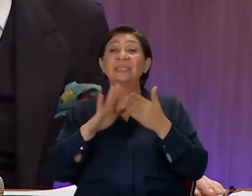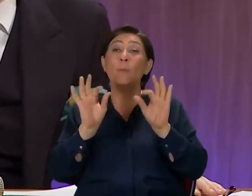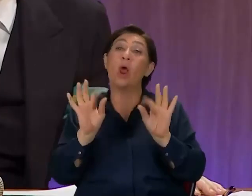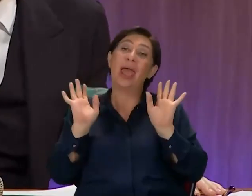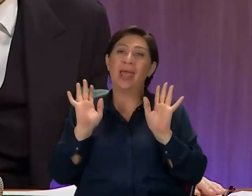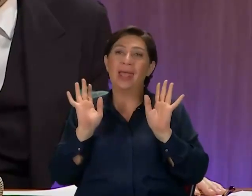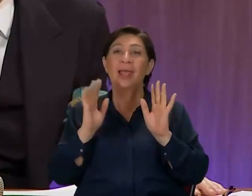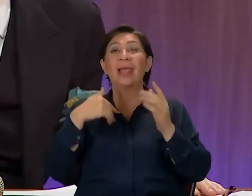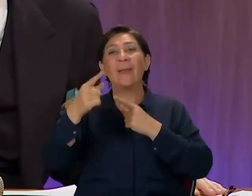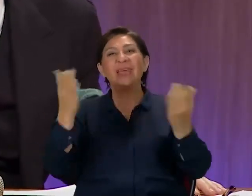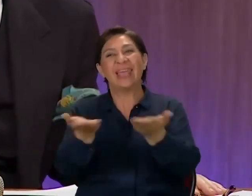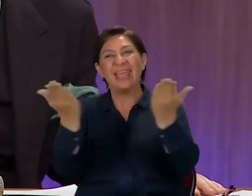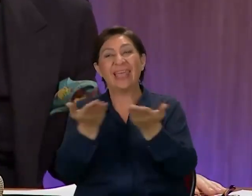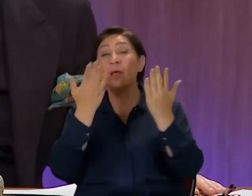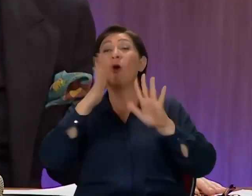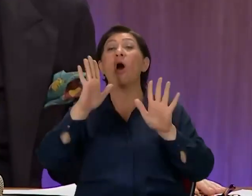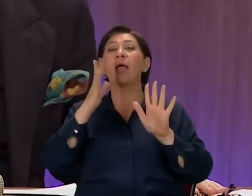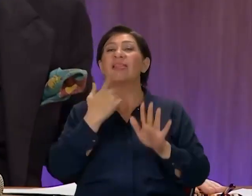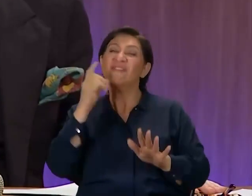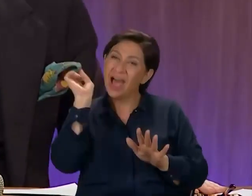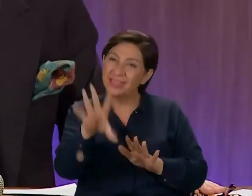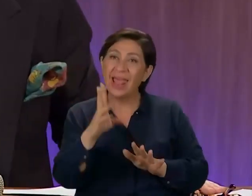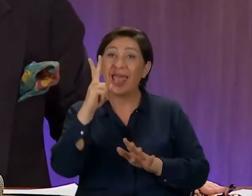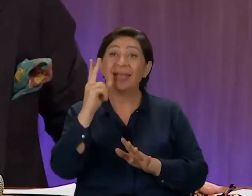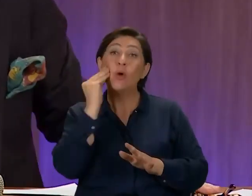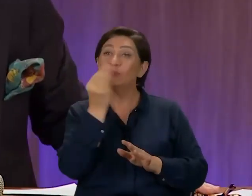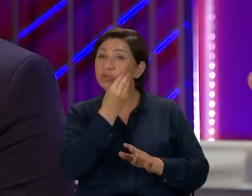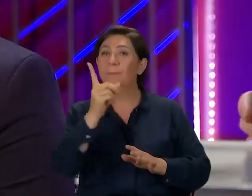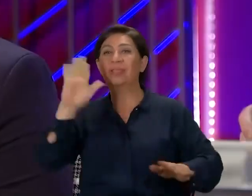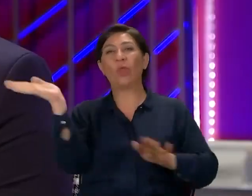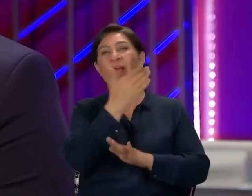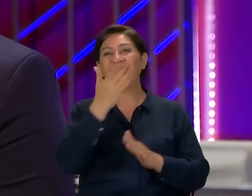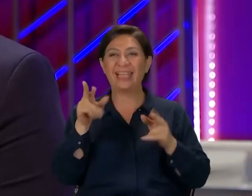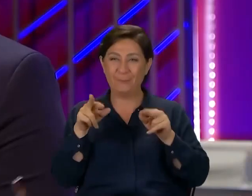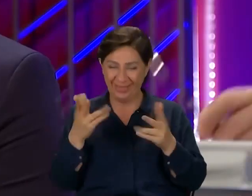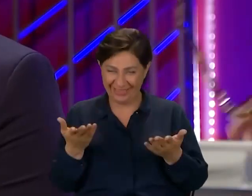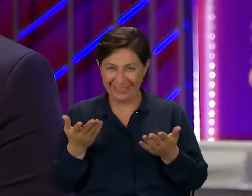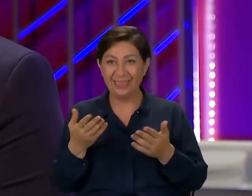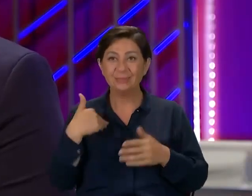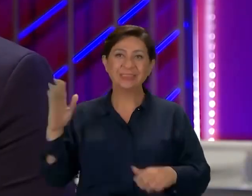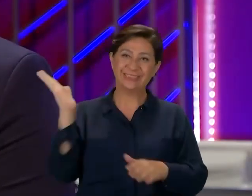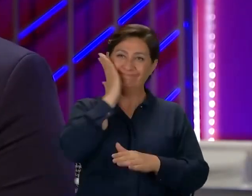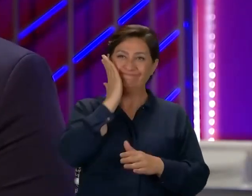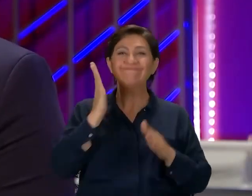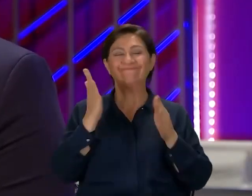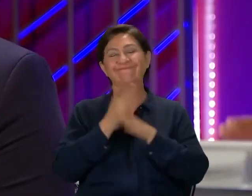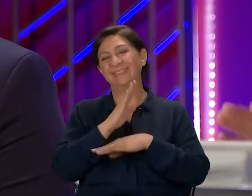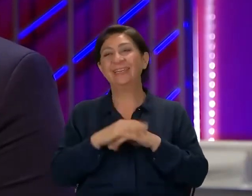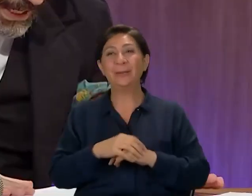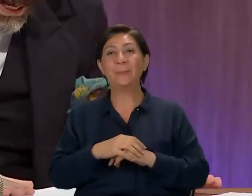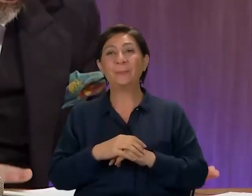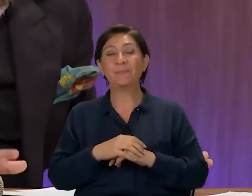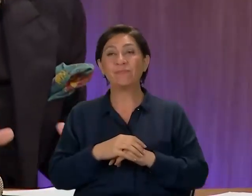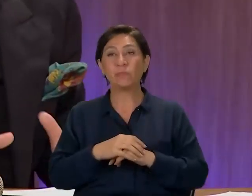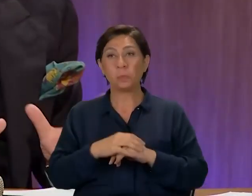arkadaşlıklarda böyle karşılıklı sürekli metiye yoktur. İki öpücük bir tokat. İki öpücük bir tokat diye. Tamam şimdi tokadı yedim. Gider.